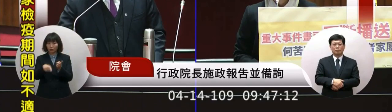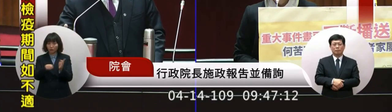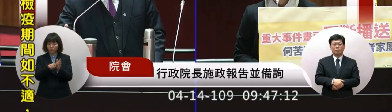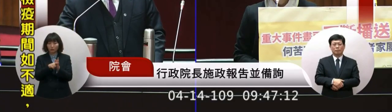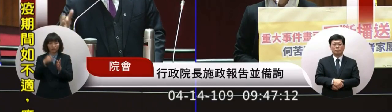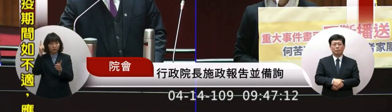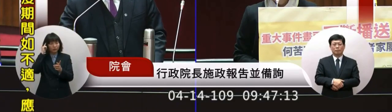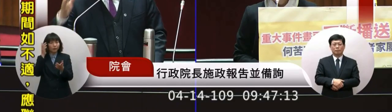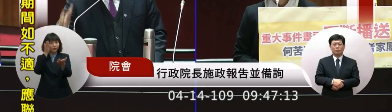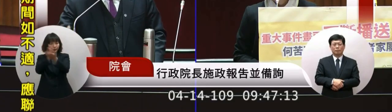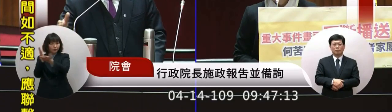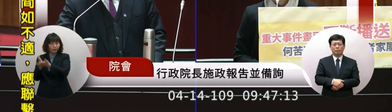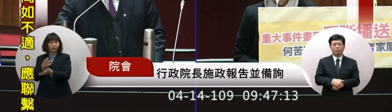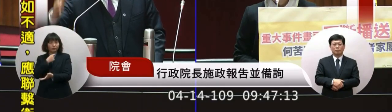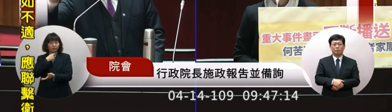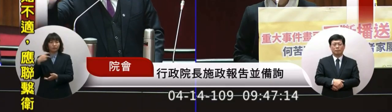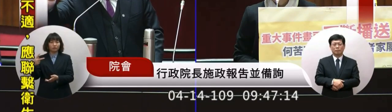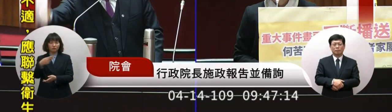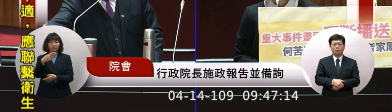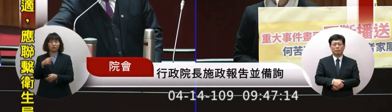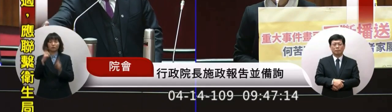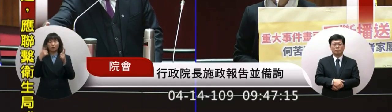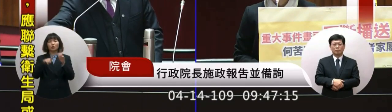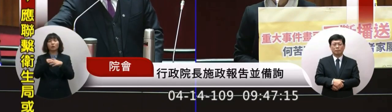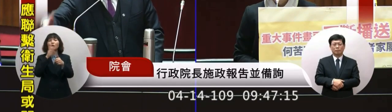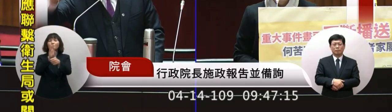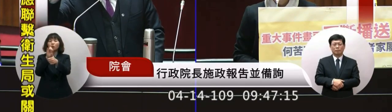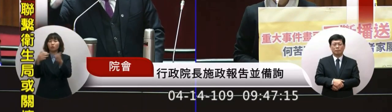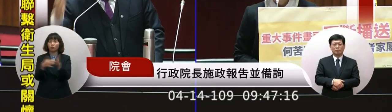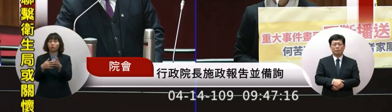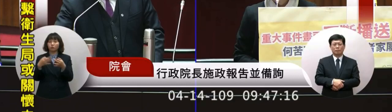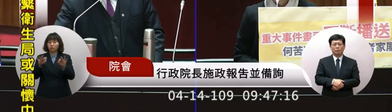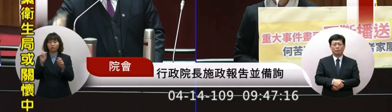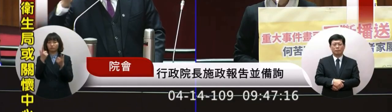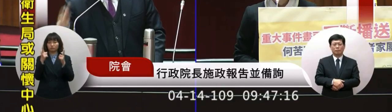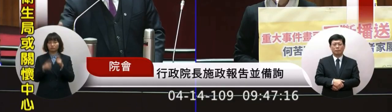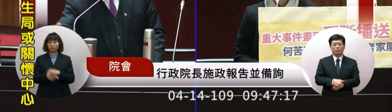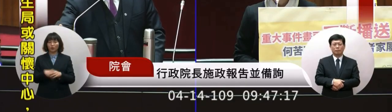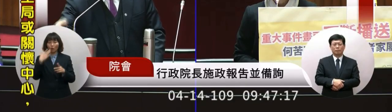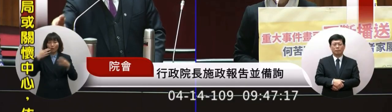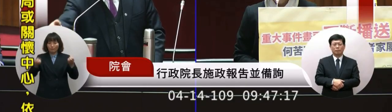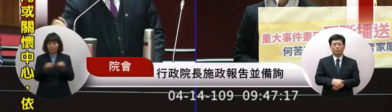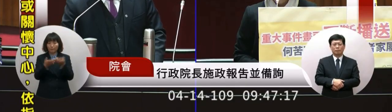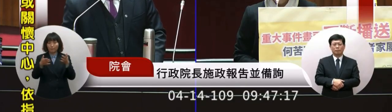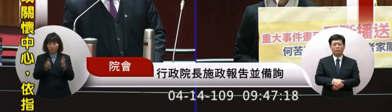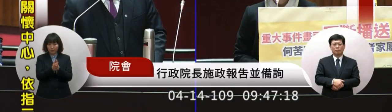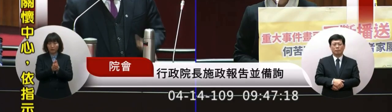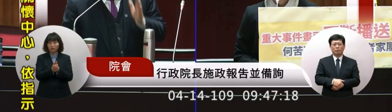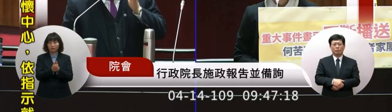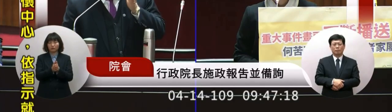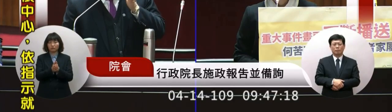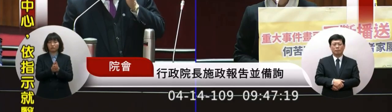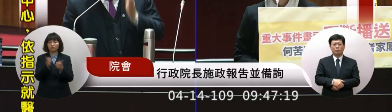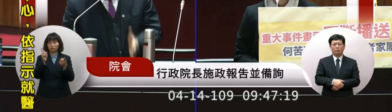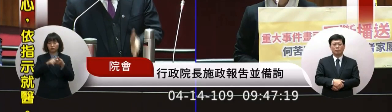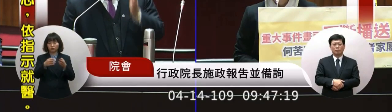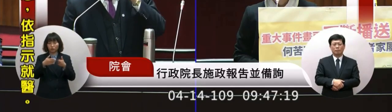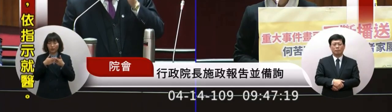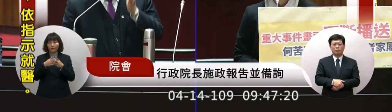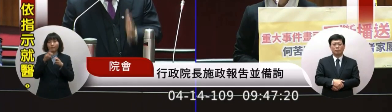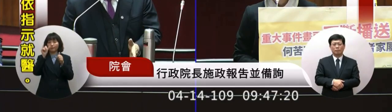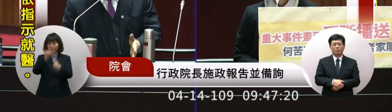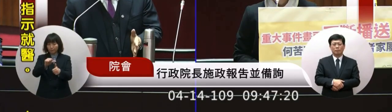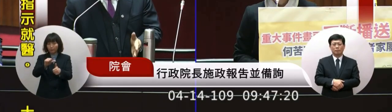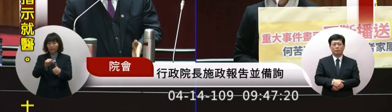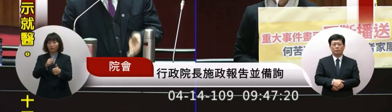如何遏止，而且不是只有呼吁一先，一发生立刻应该处罚，